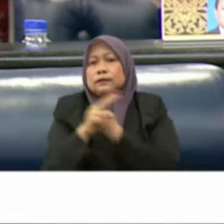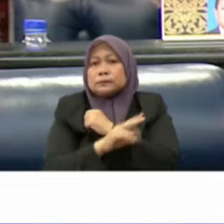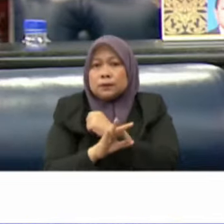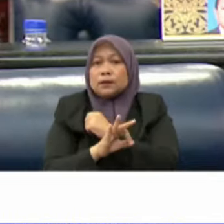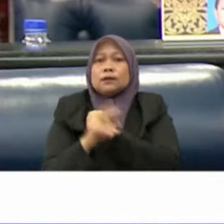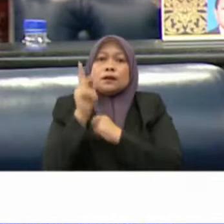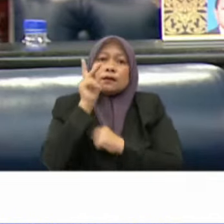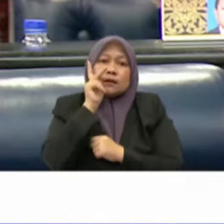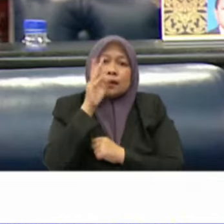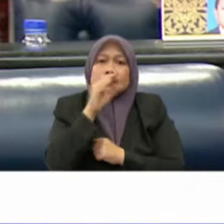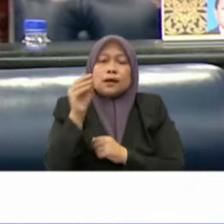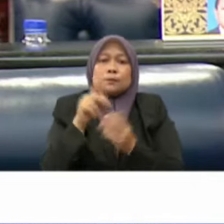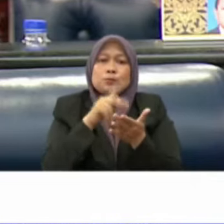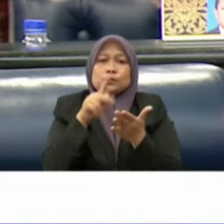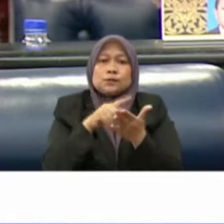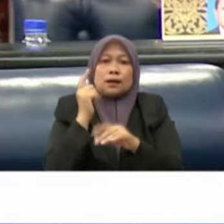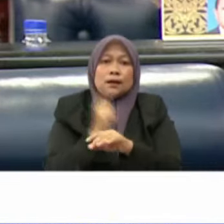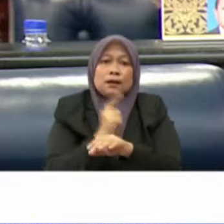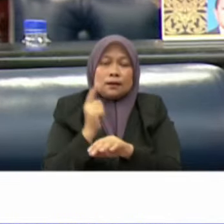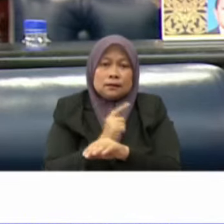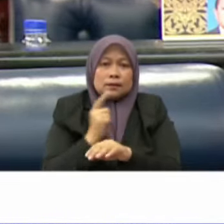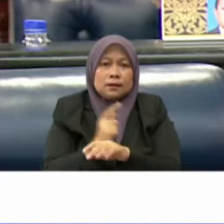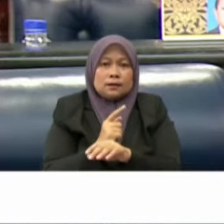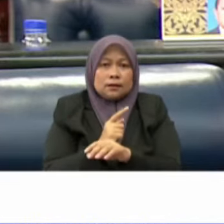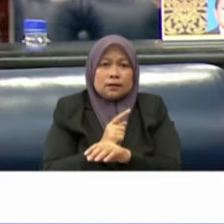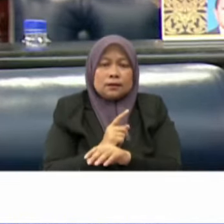Kedah Begitu juga dengan pusat latihan